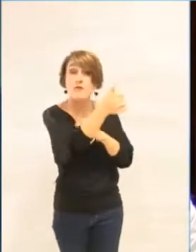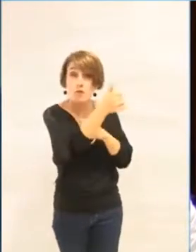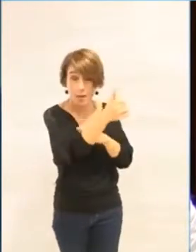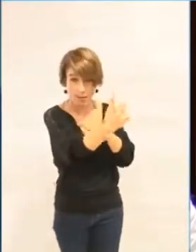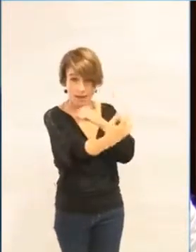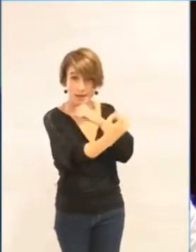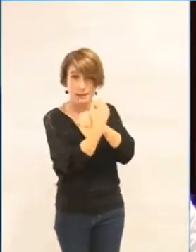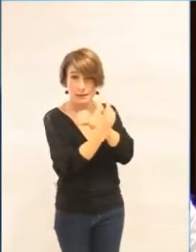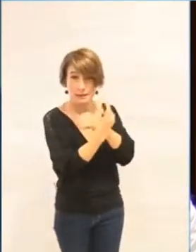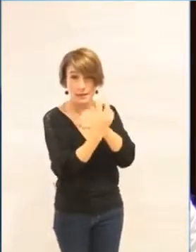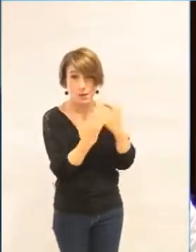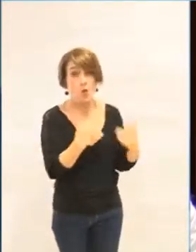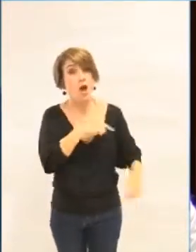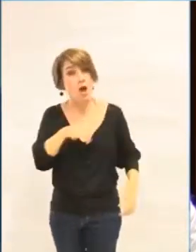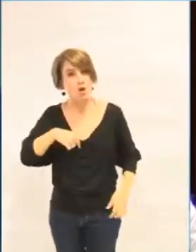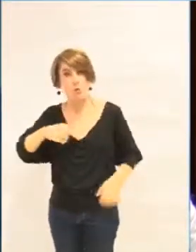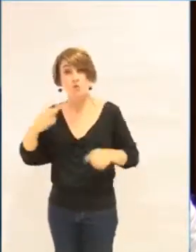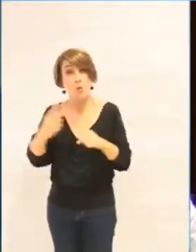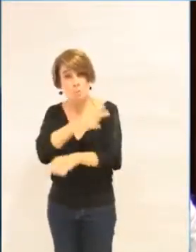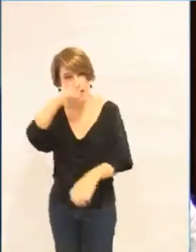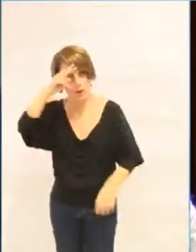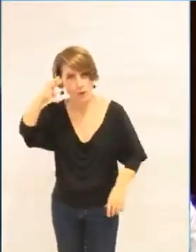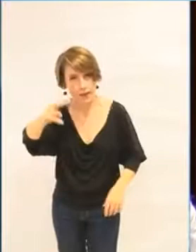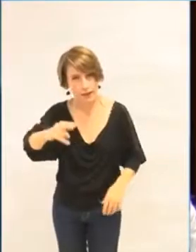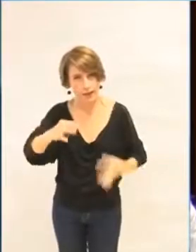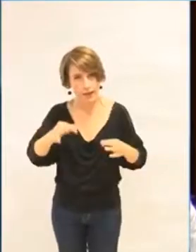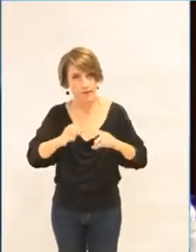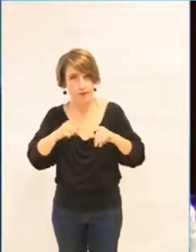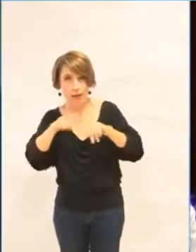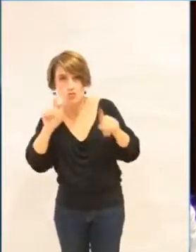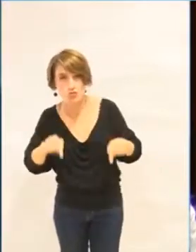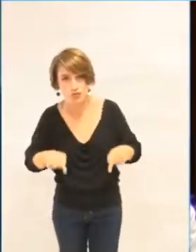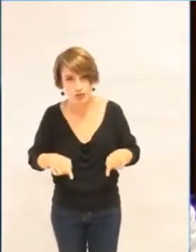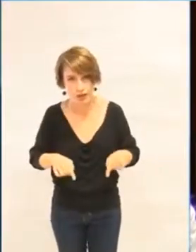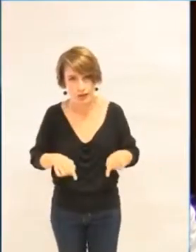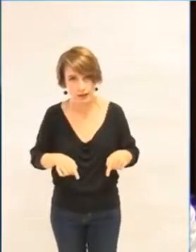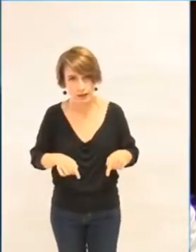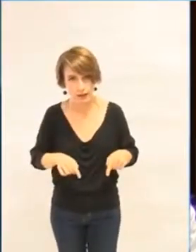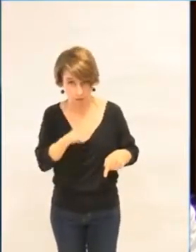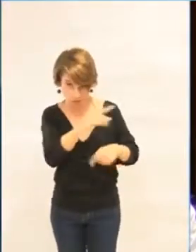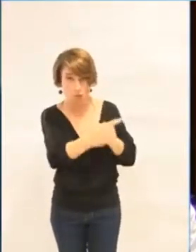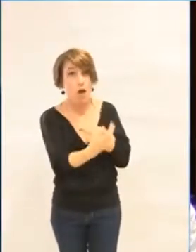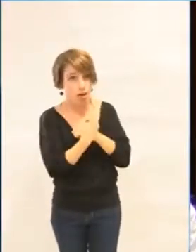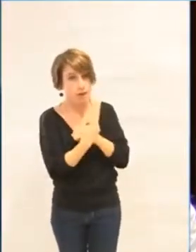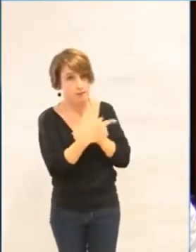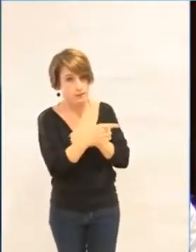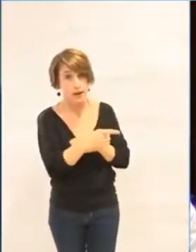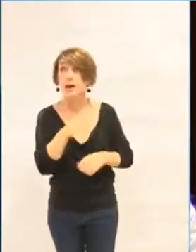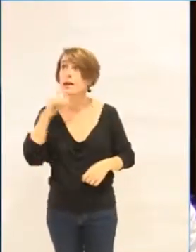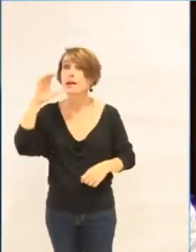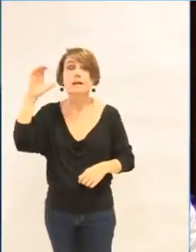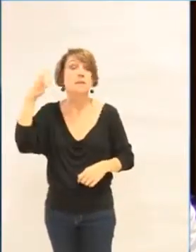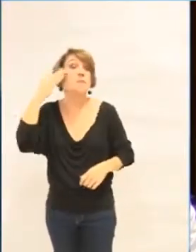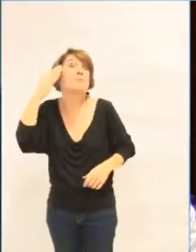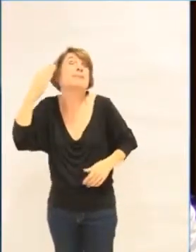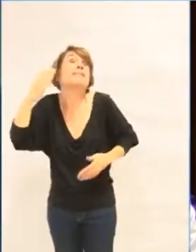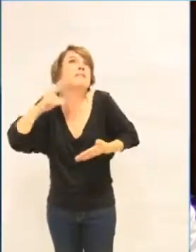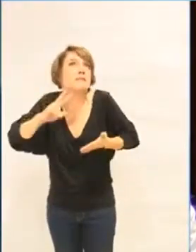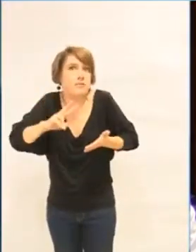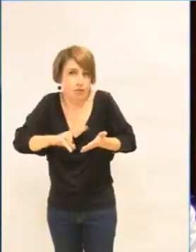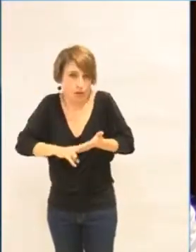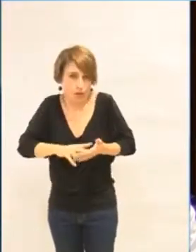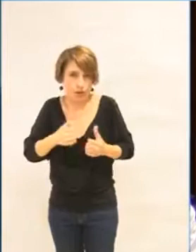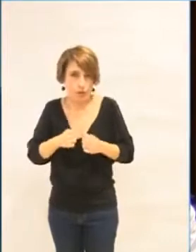avez utilisé au début de mandat, à notre rencontre, la CRC aurait pourtant été amenée à le signaler comme elle le fit